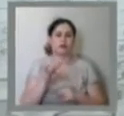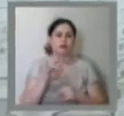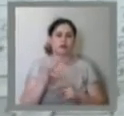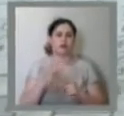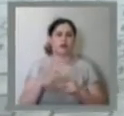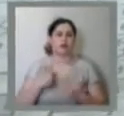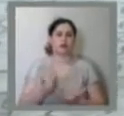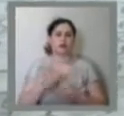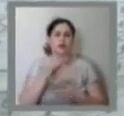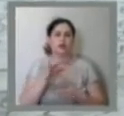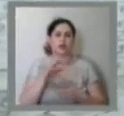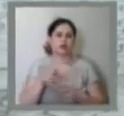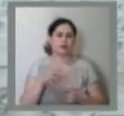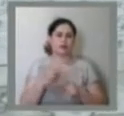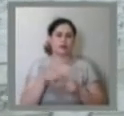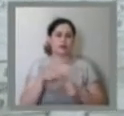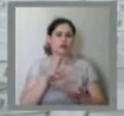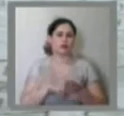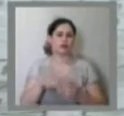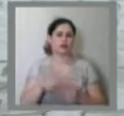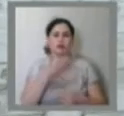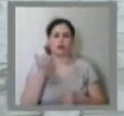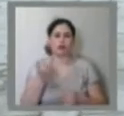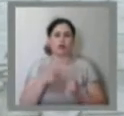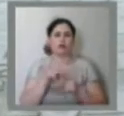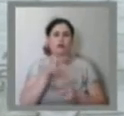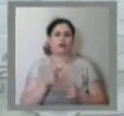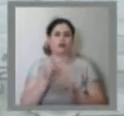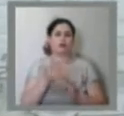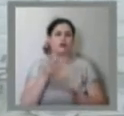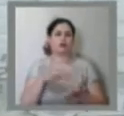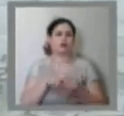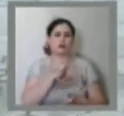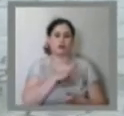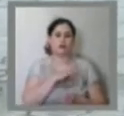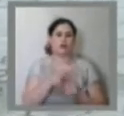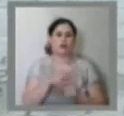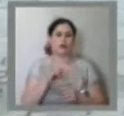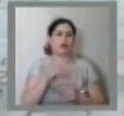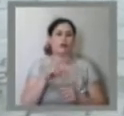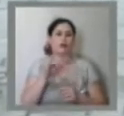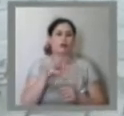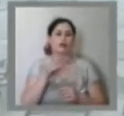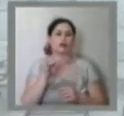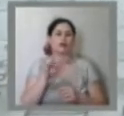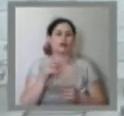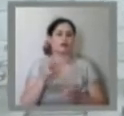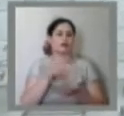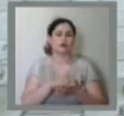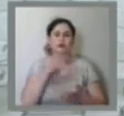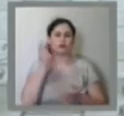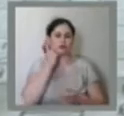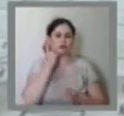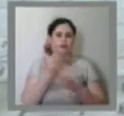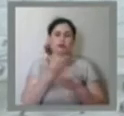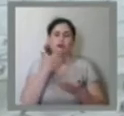Криму. Тут ще прописки немає. 2 години у черзі стояли. Мобільного додатку ще не встановив, бо немає інтернету.